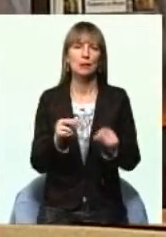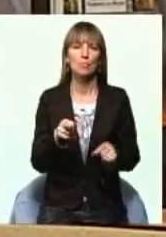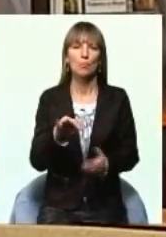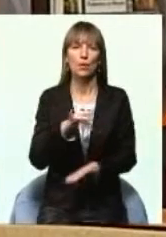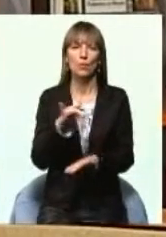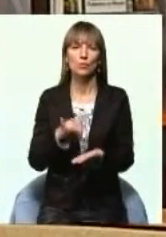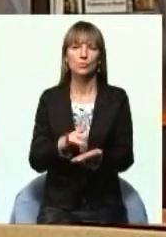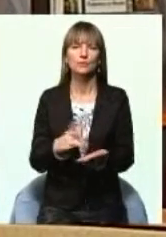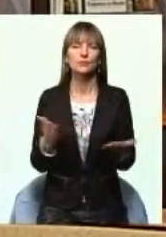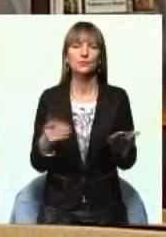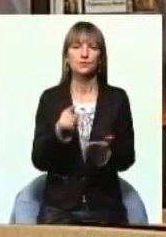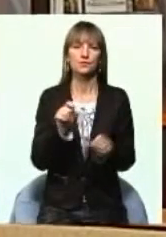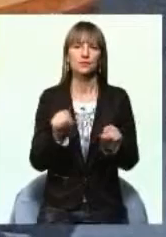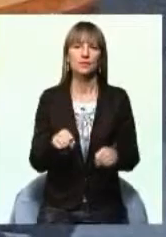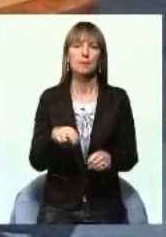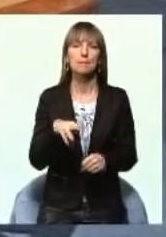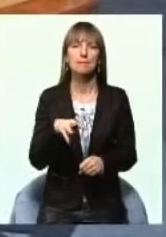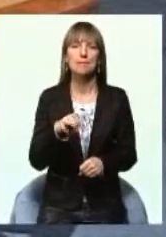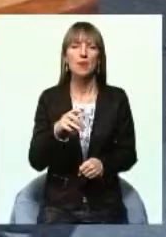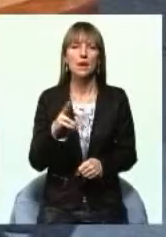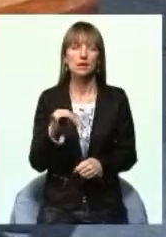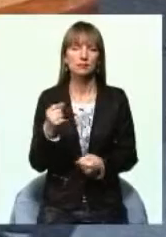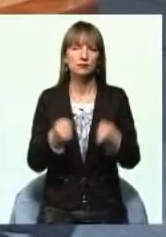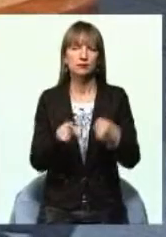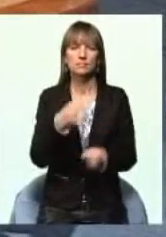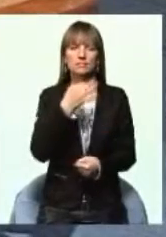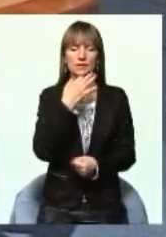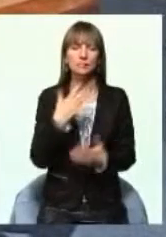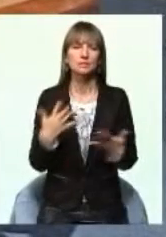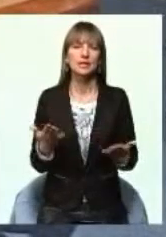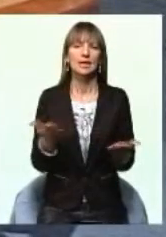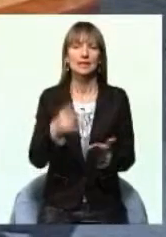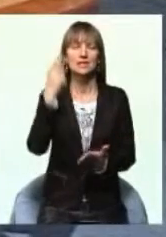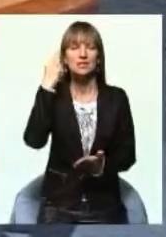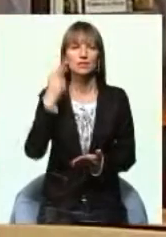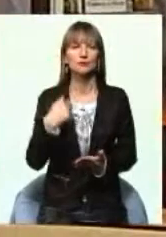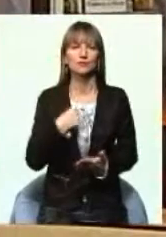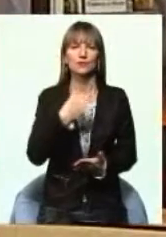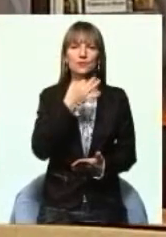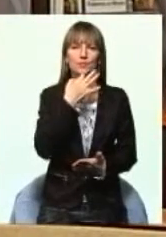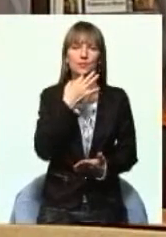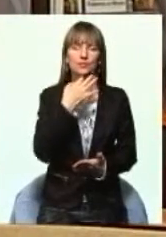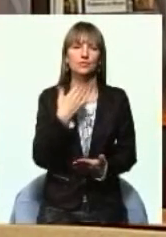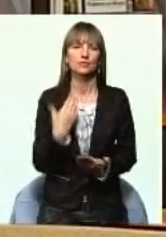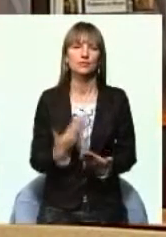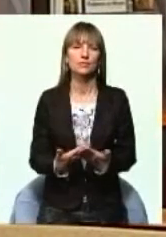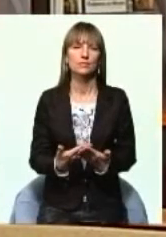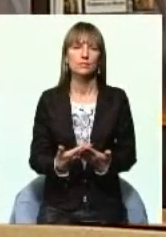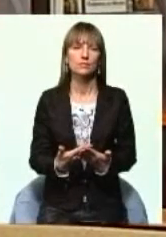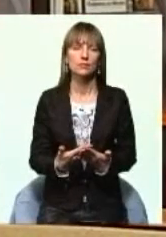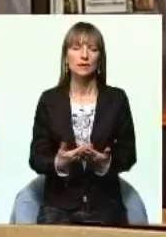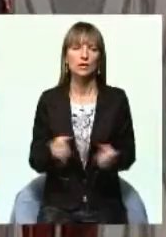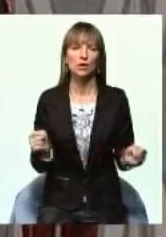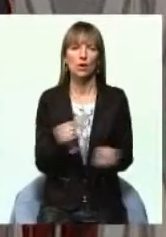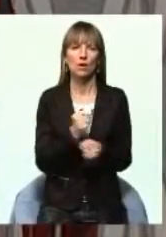місту. А які тобі, можливо, марки автомобілів найбільше подобаються? Чи які ти знаєш? Мені подобаються гоночні